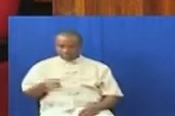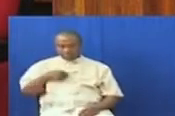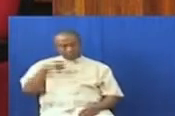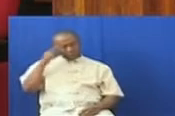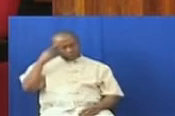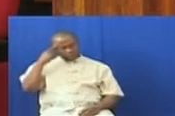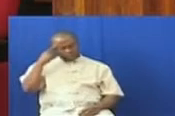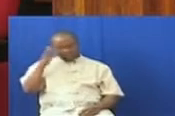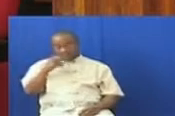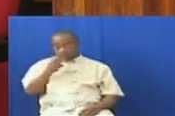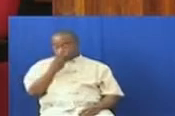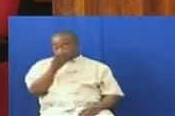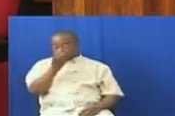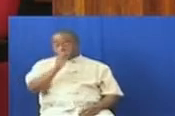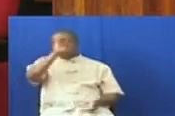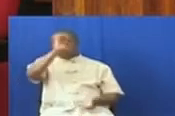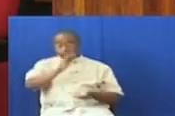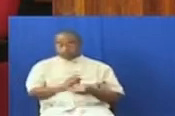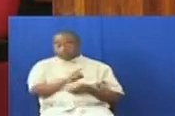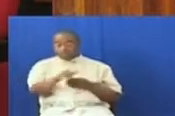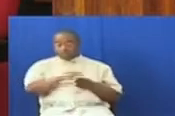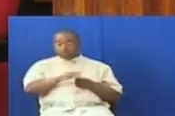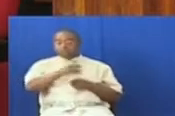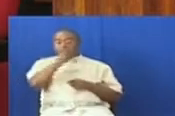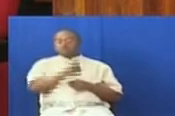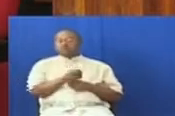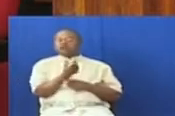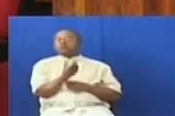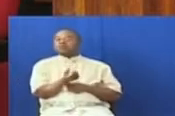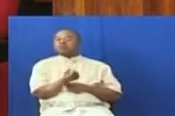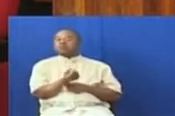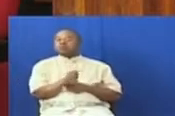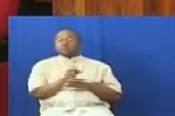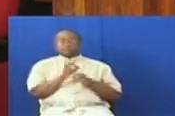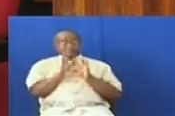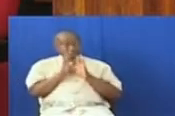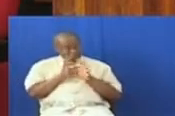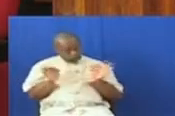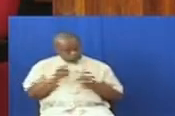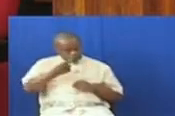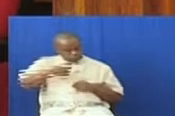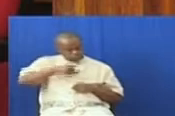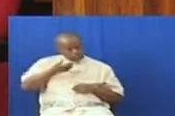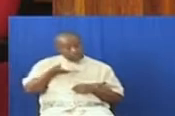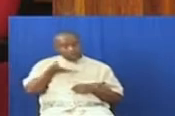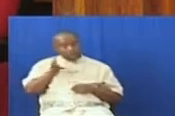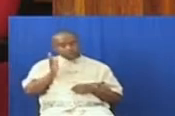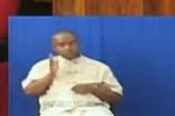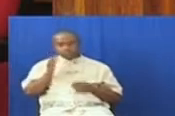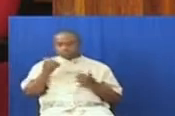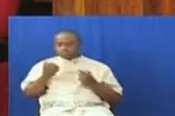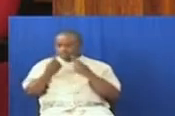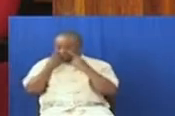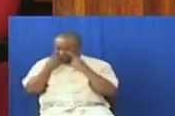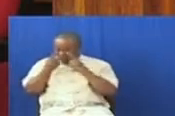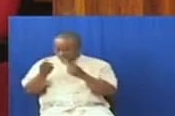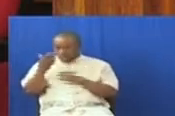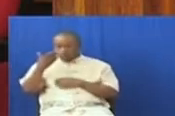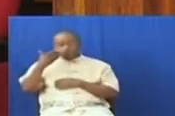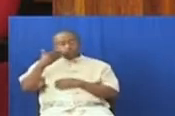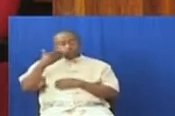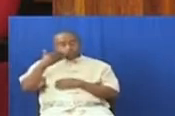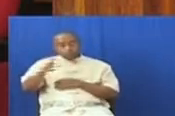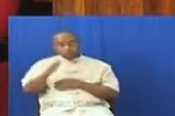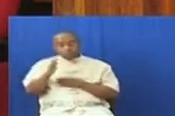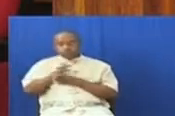kuangalia kupunguza haya matumizi mabovu ya fedha, basi ni vizuri serikali ione ni muhimu sana